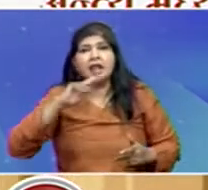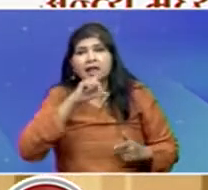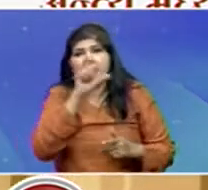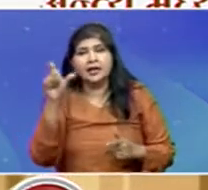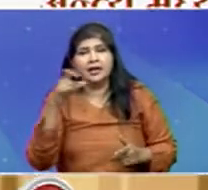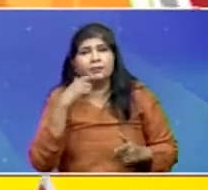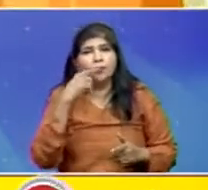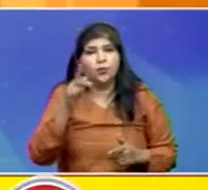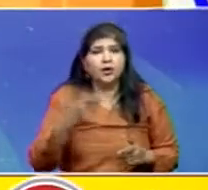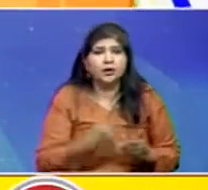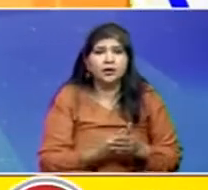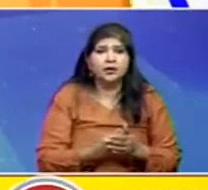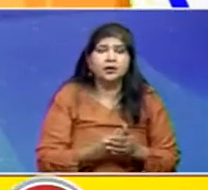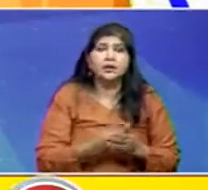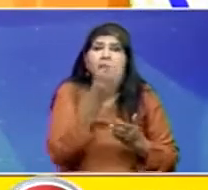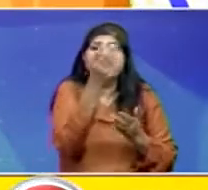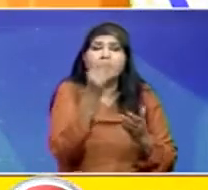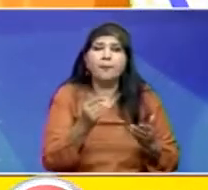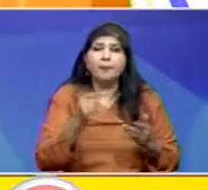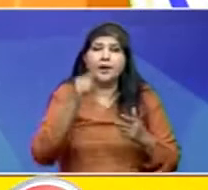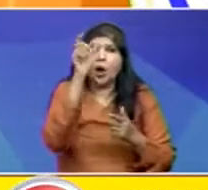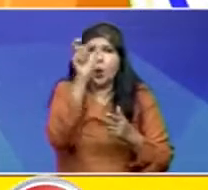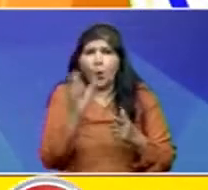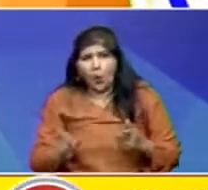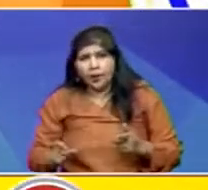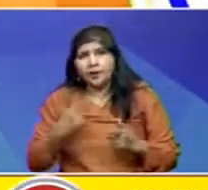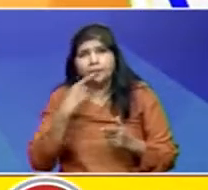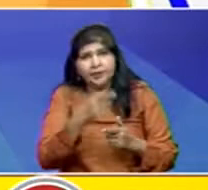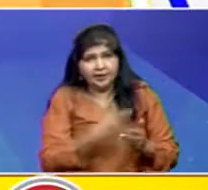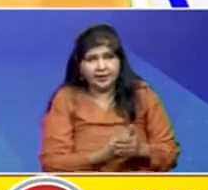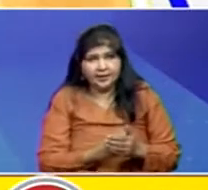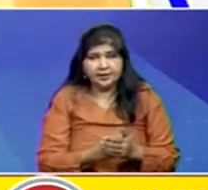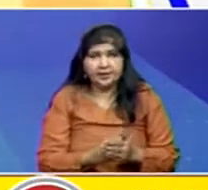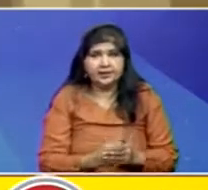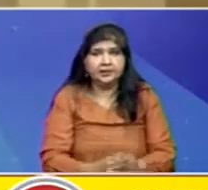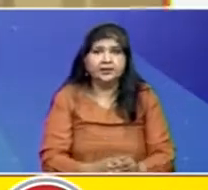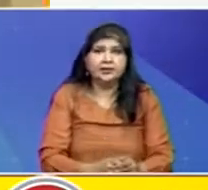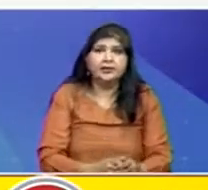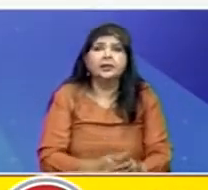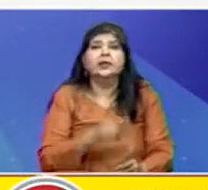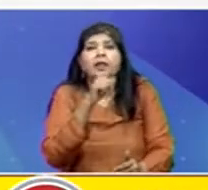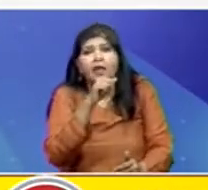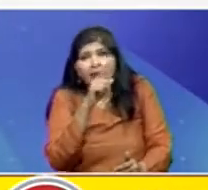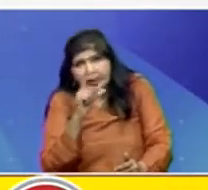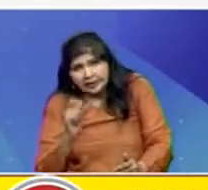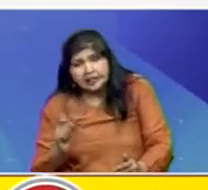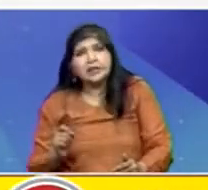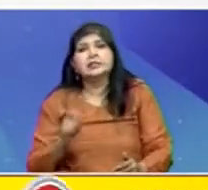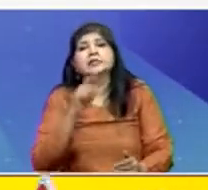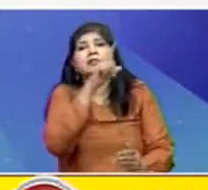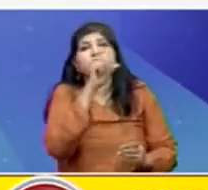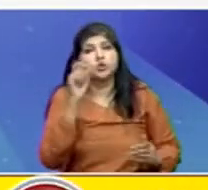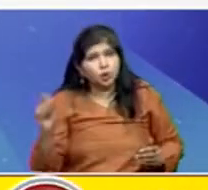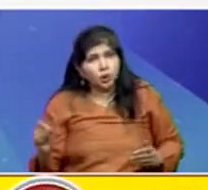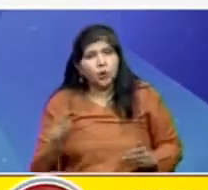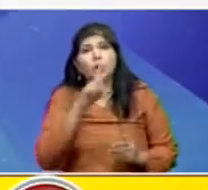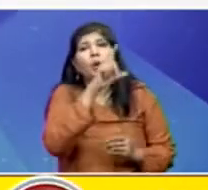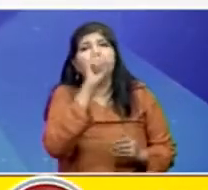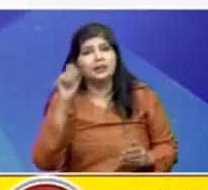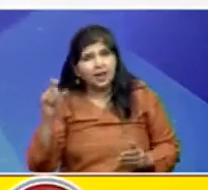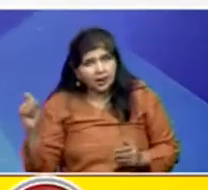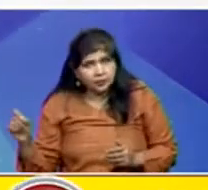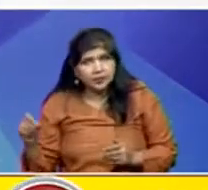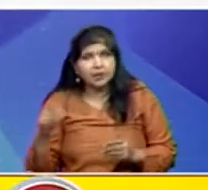श्लोक में संख्याओं का ओर्डर बताया गया है जैसे की एक, दस, सो,